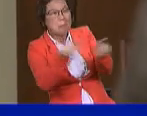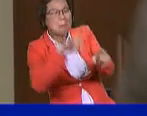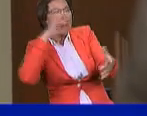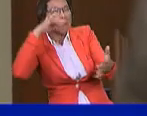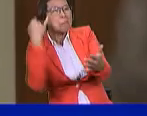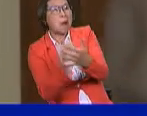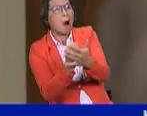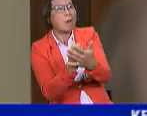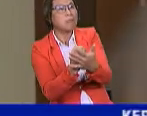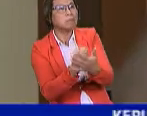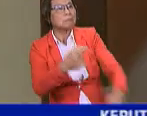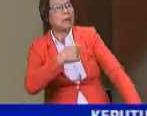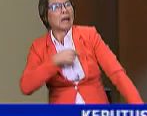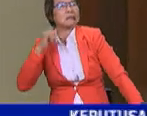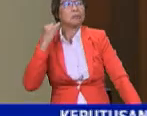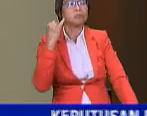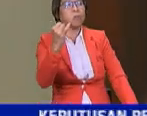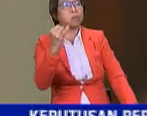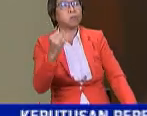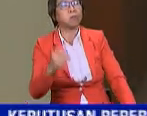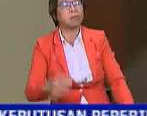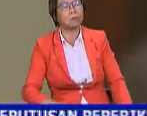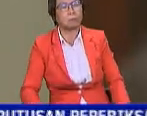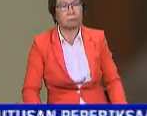yang tiade belas kasihan